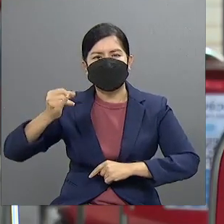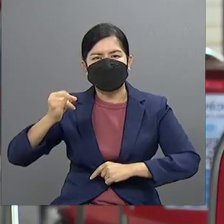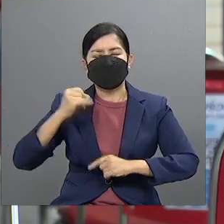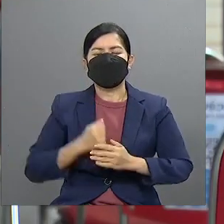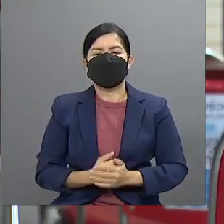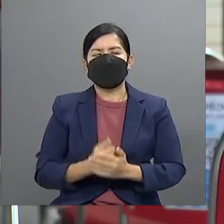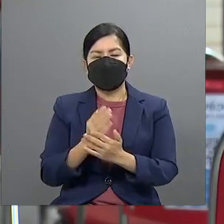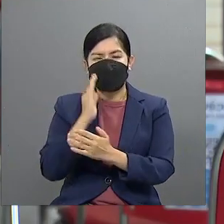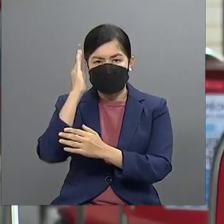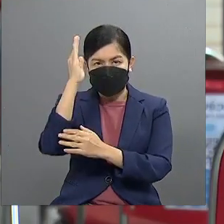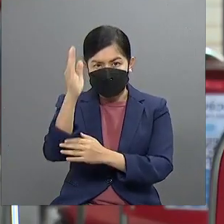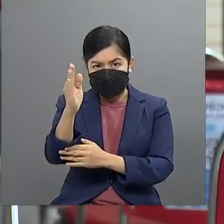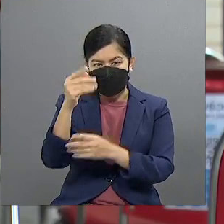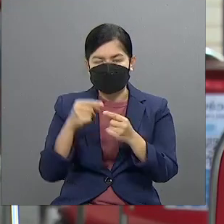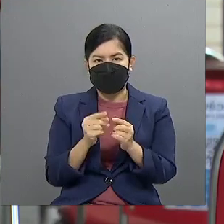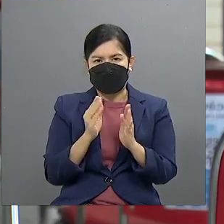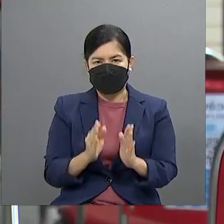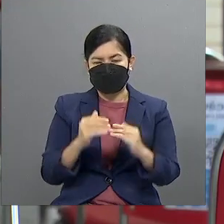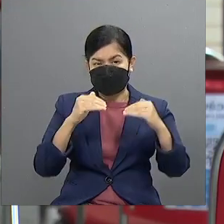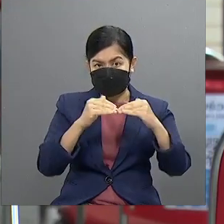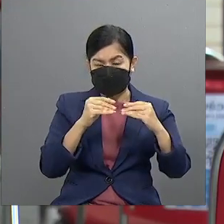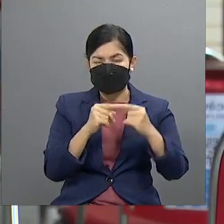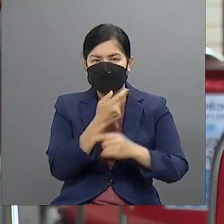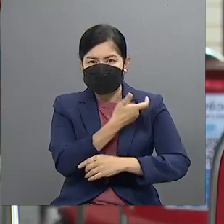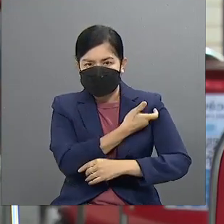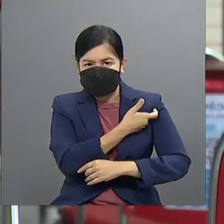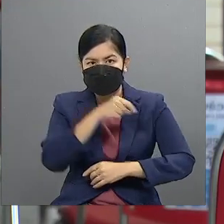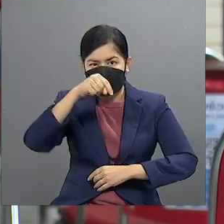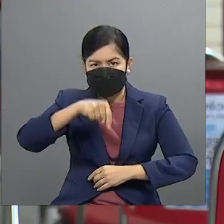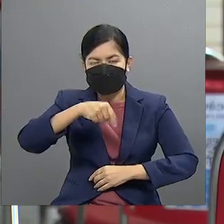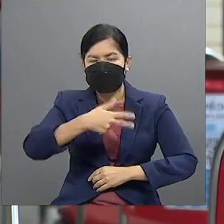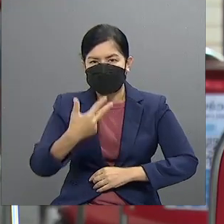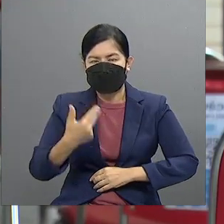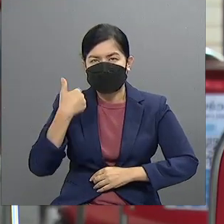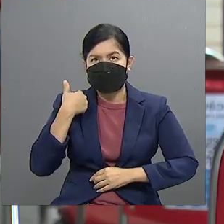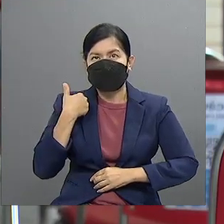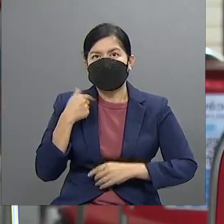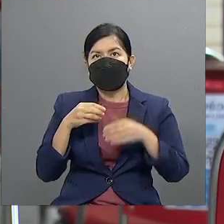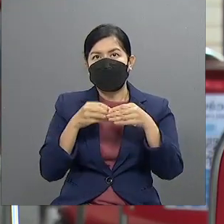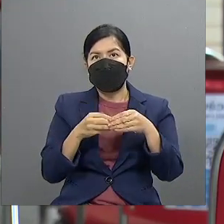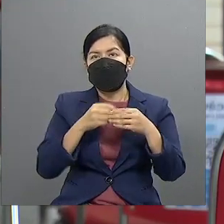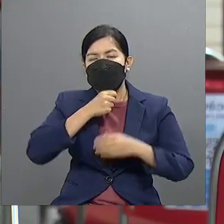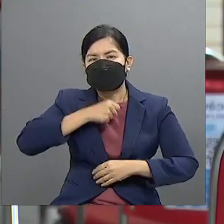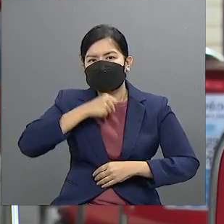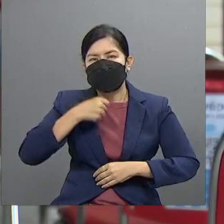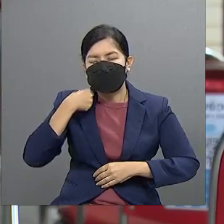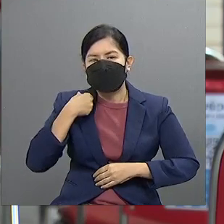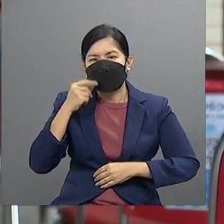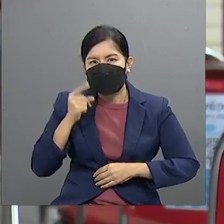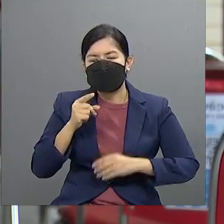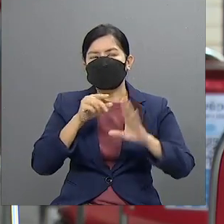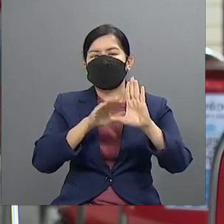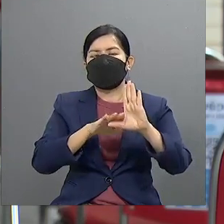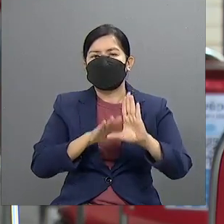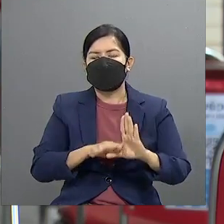ผู้ที่มีสิทธิ์ที่จะฉีดวัคซีนที่ไทย PBS นะคะจะต้องเป็นกลุ่มผู้สูงอายุที่ลงทะเบียนผ่านไทยร่วมใจมาแล้วนะคะ